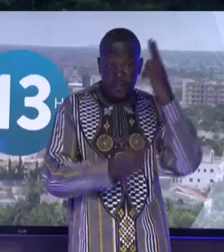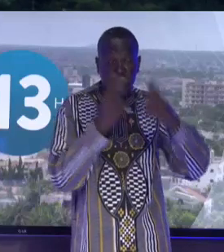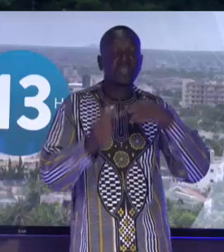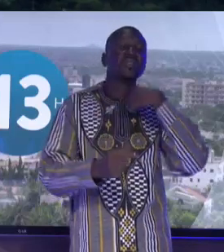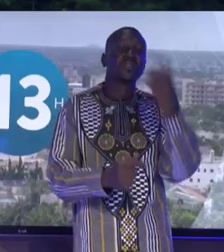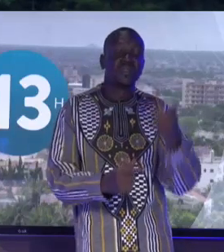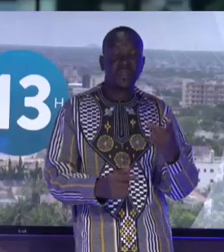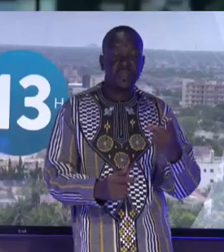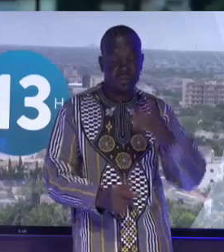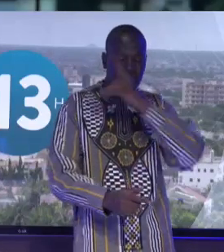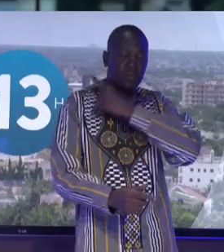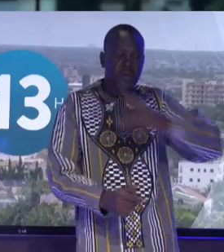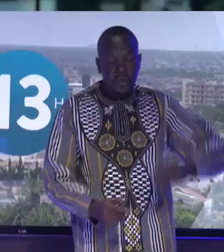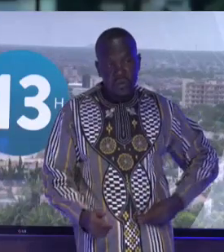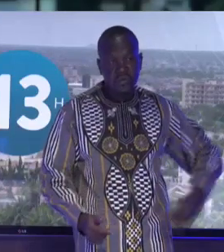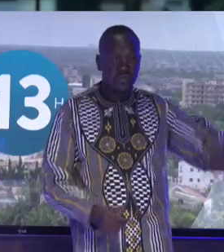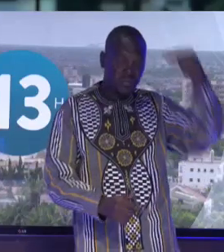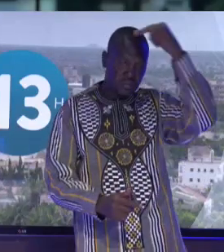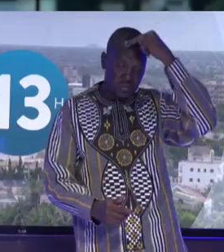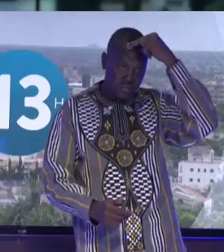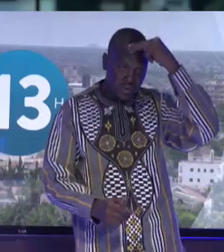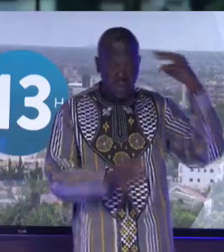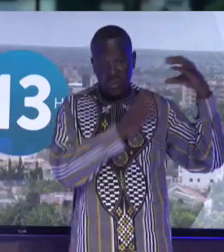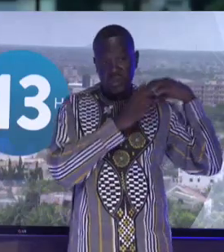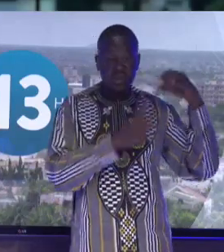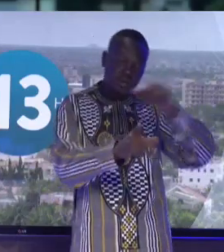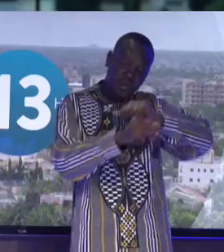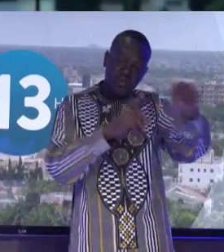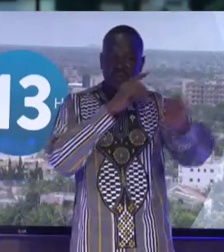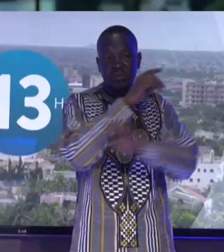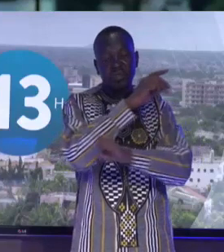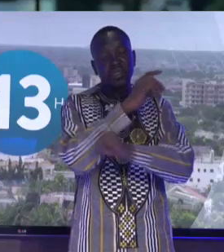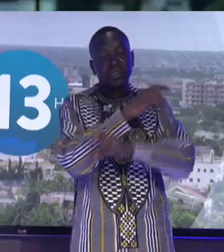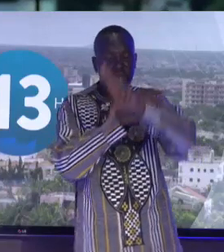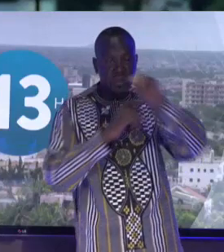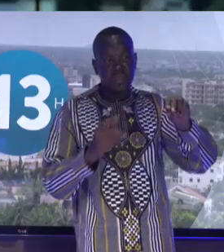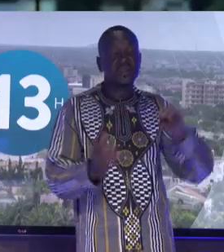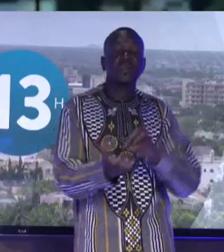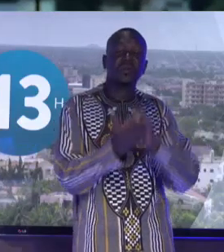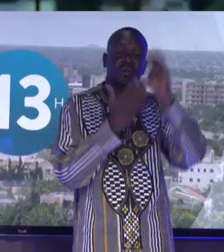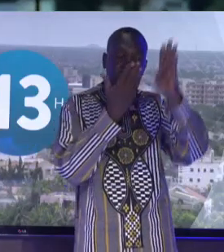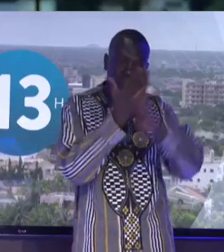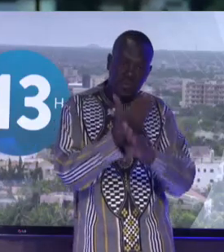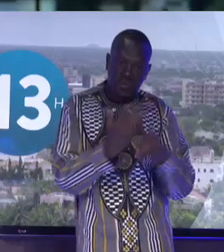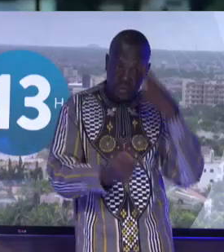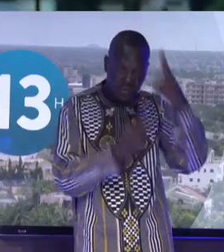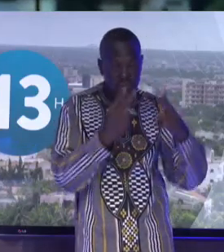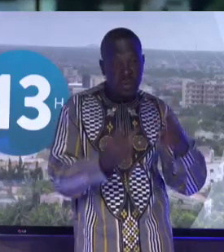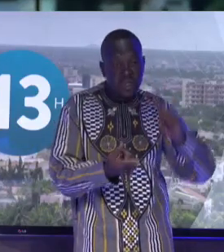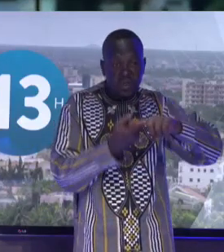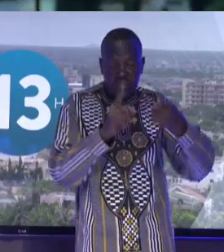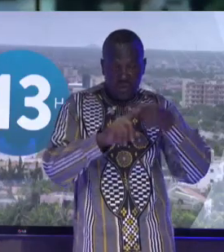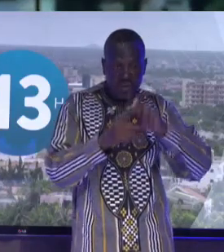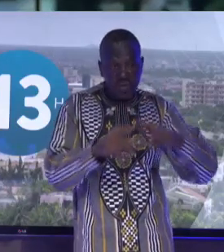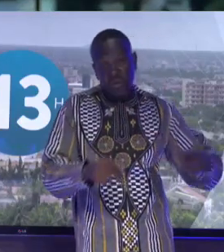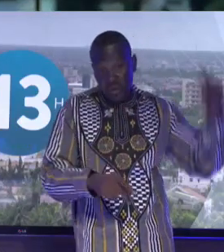En diplomatie, la ministre en charge des Affaires étrangères a entamé depuis le 30 octobre dernier une visite d'amitié et de travail à Rome, en Italie.